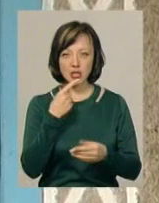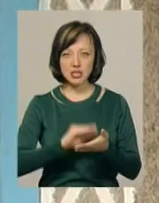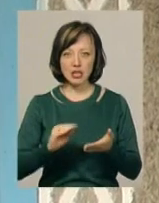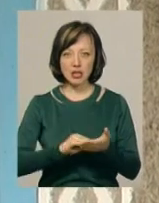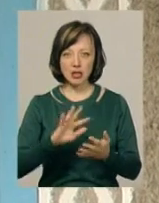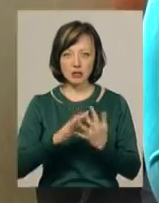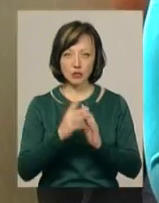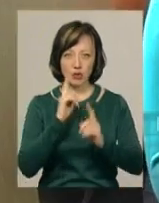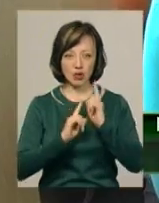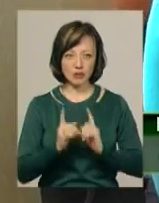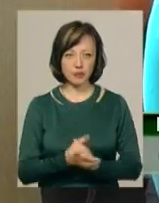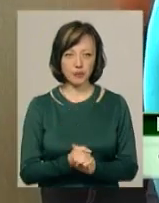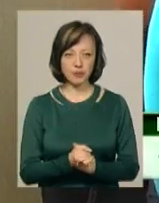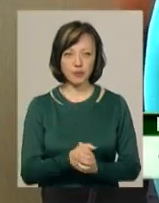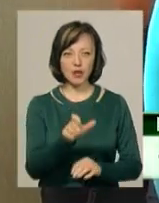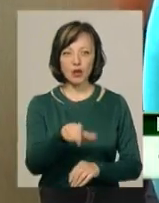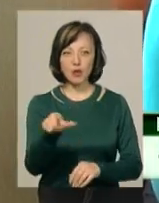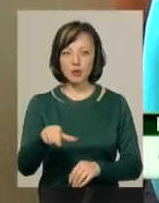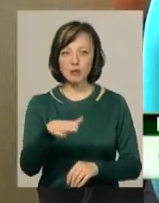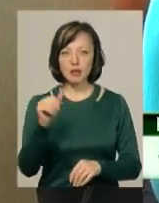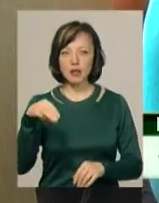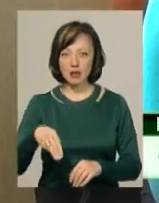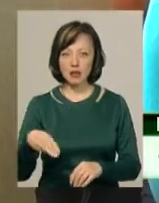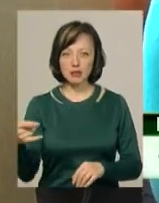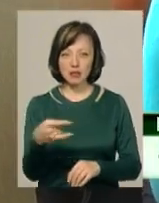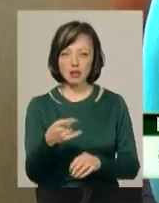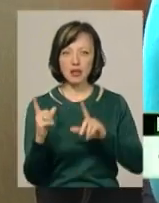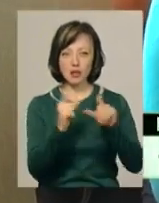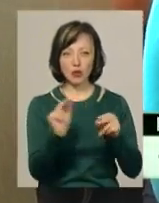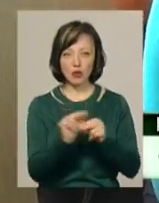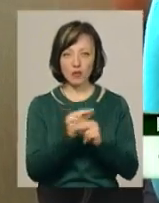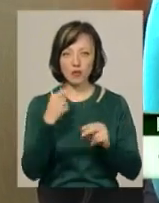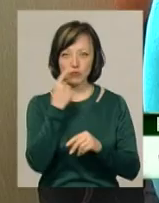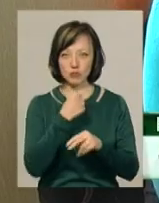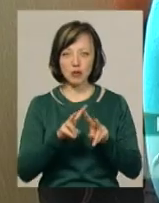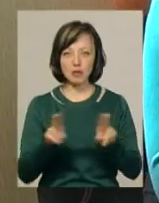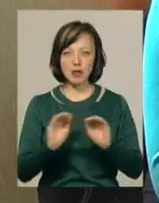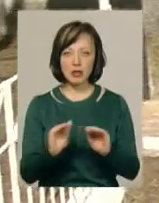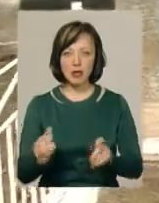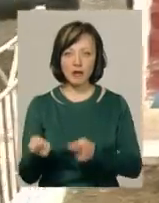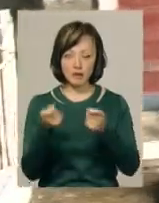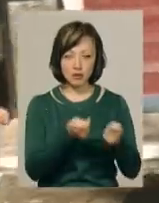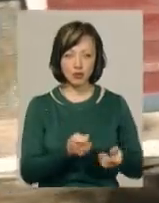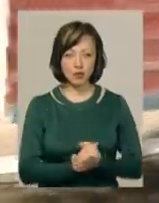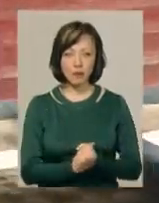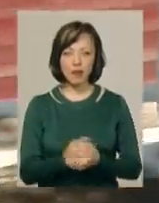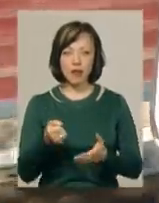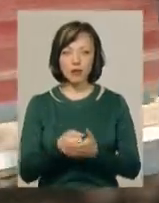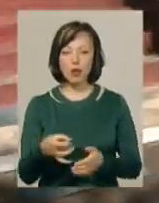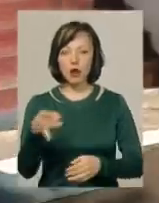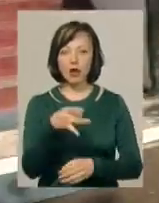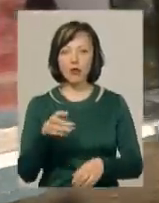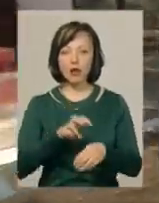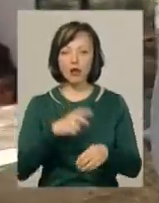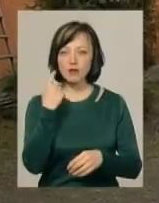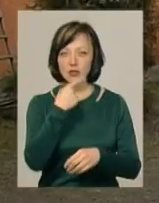Катерина Найдюк. Люди наймають таксі, визивають і їдуть лікувати. Так само і дітей везуть. До районних дантистів, каже